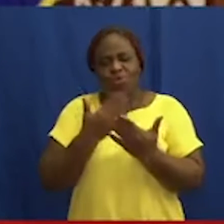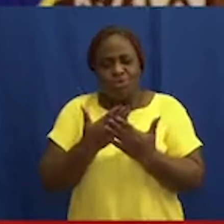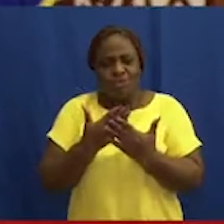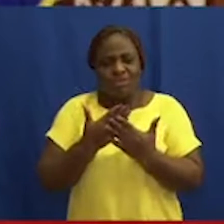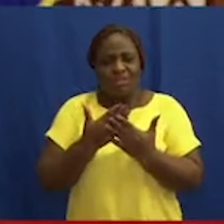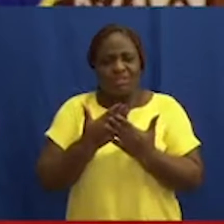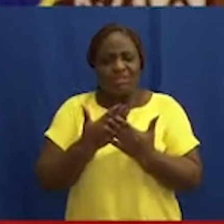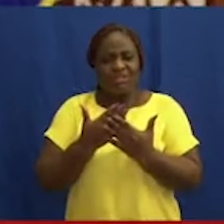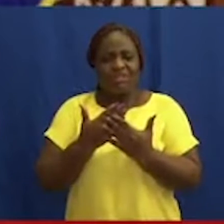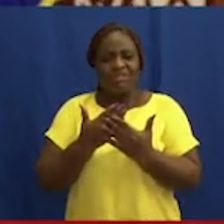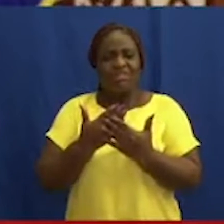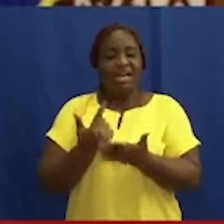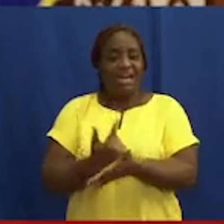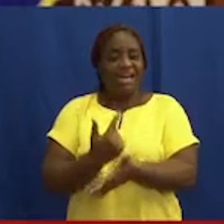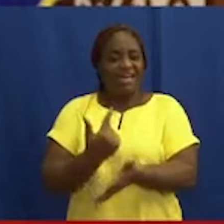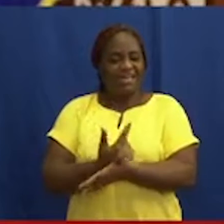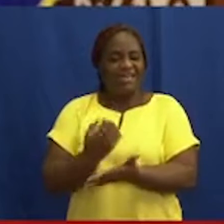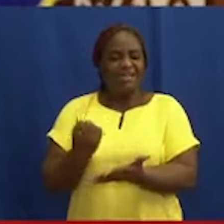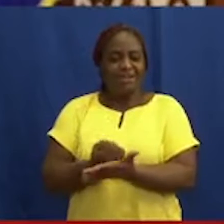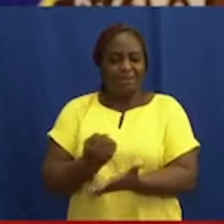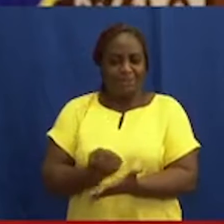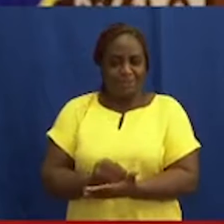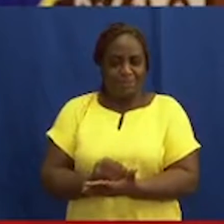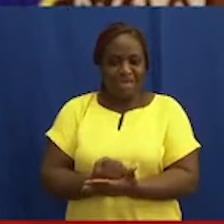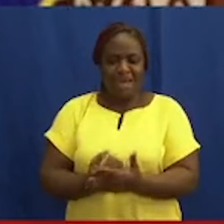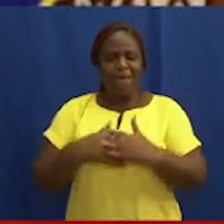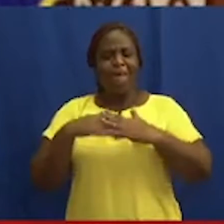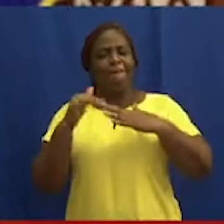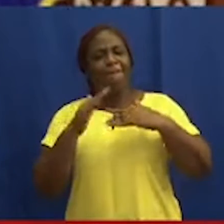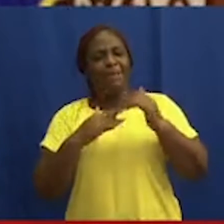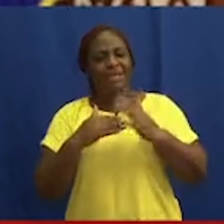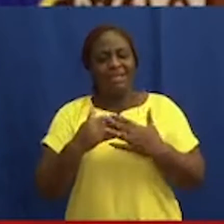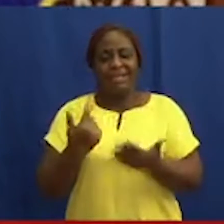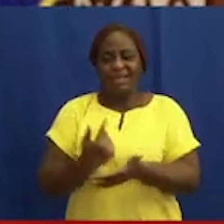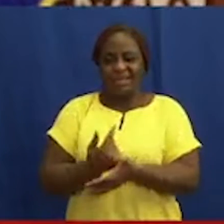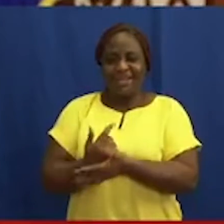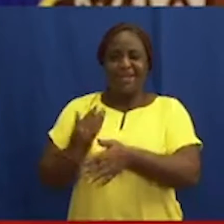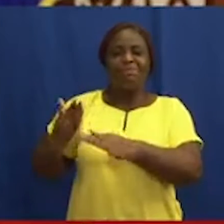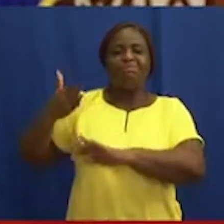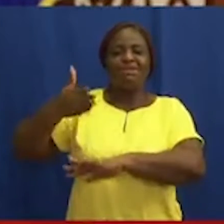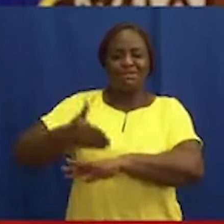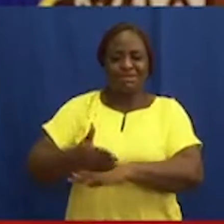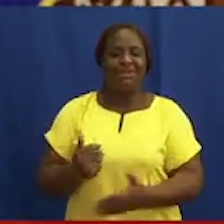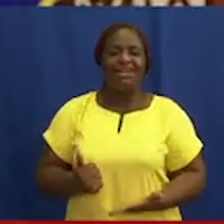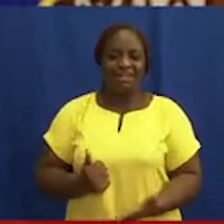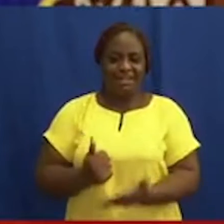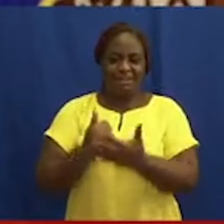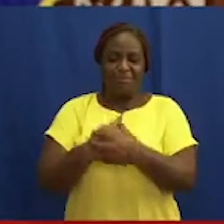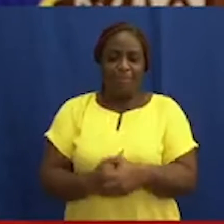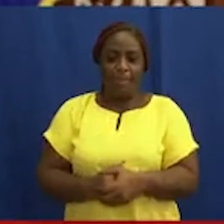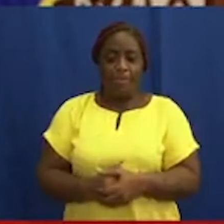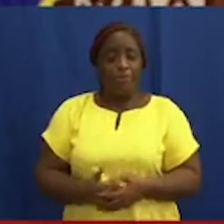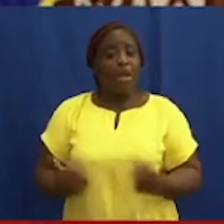na san cewa halin kunci da al'umma ke ciki na rayuwa na yau da kullum yana kara